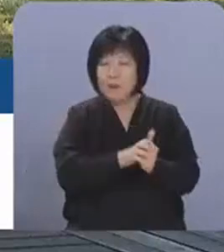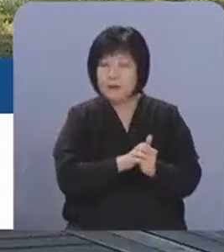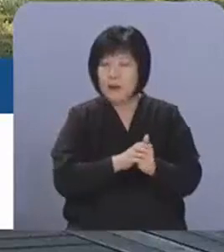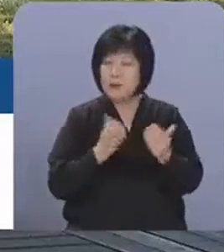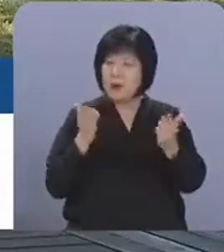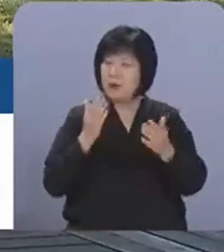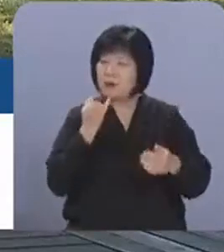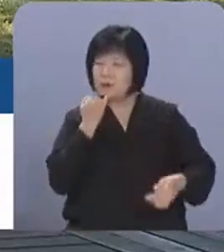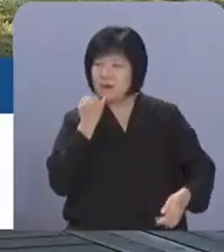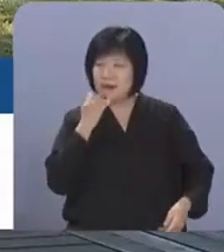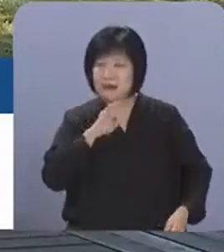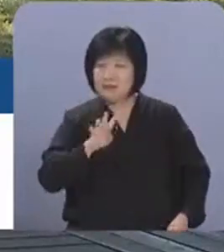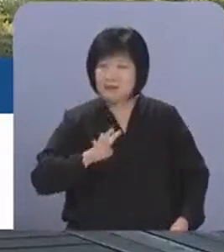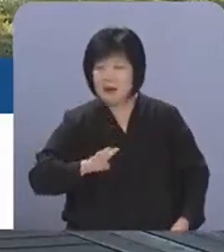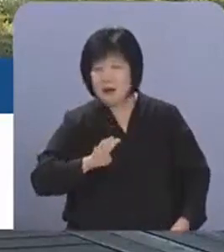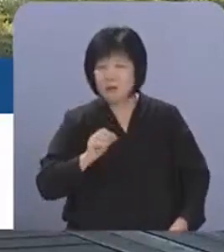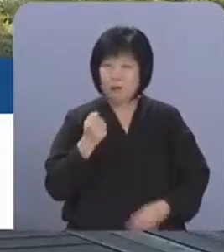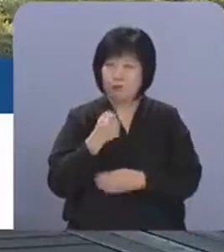因为我刘先生一开始也有一点犹豫，说我直接演一个明星这样好不好啊？会不会说？